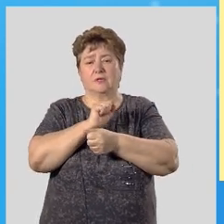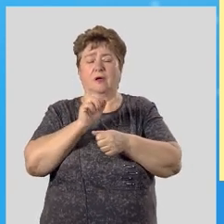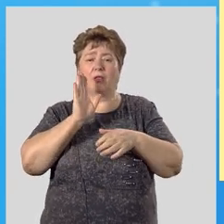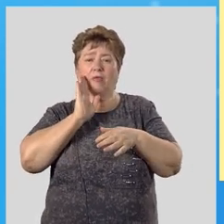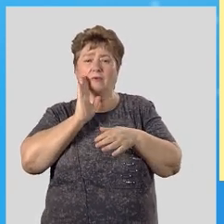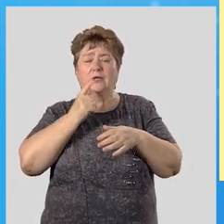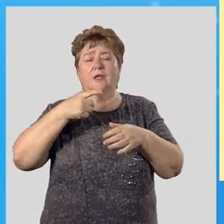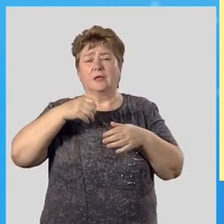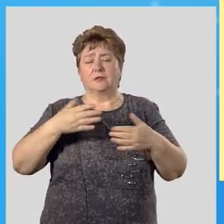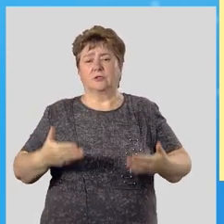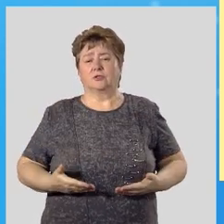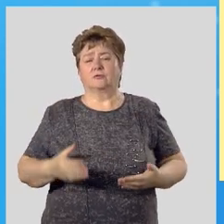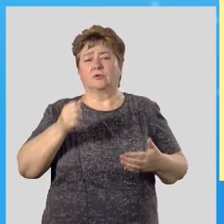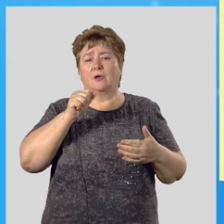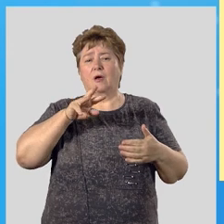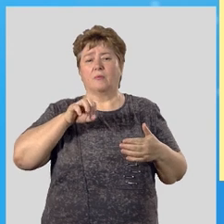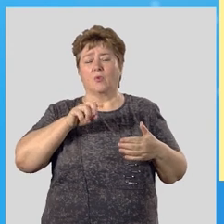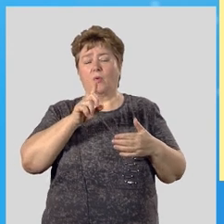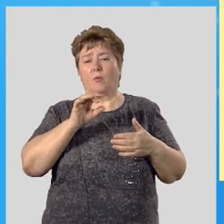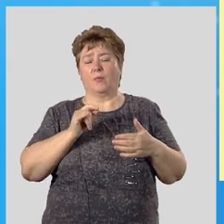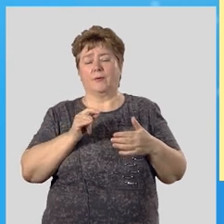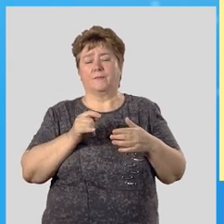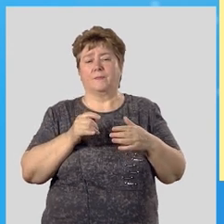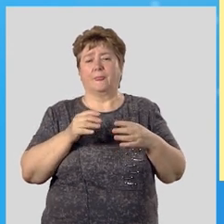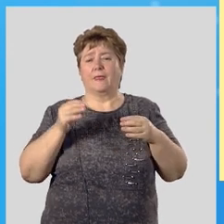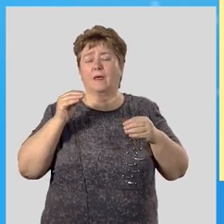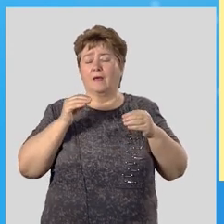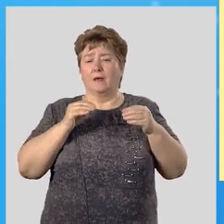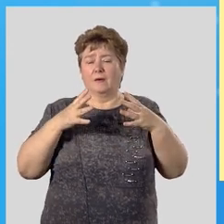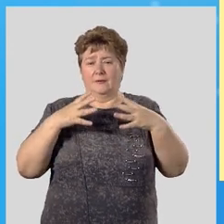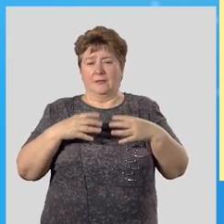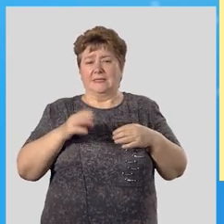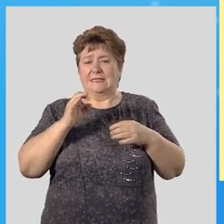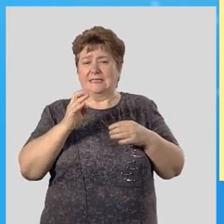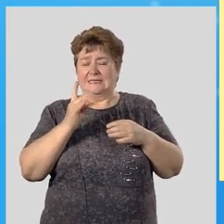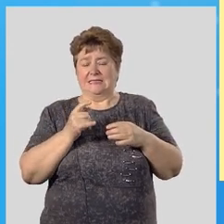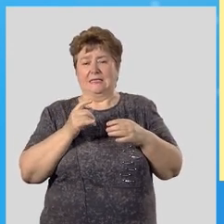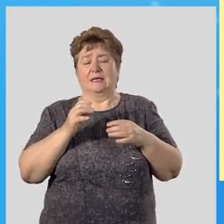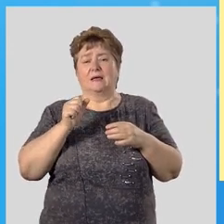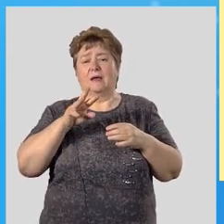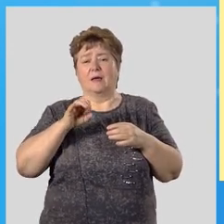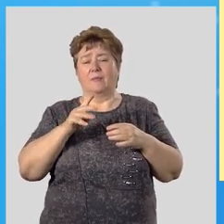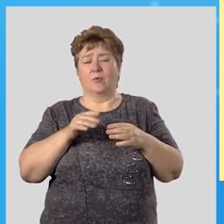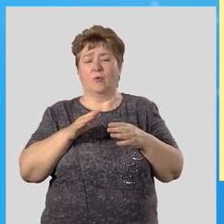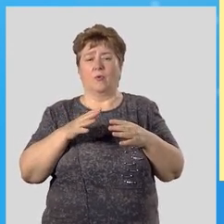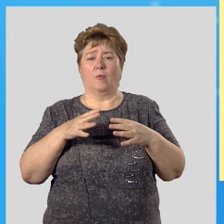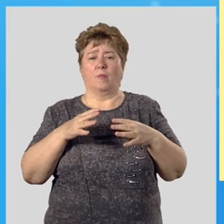пруда, где живут амебы. В состоянии цисты амеба